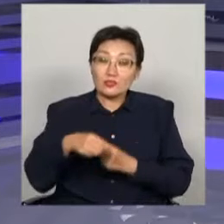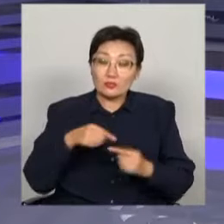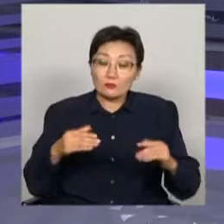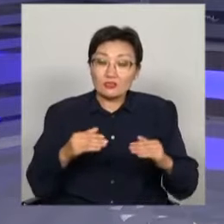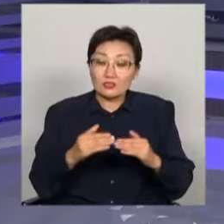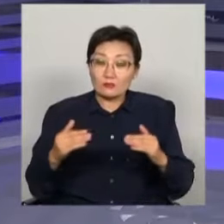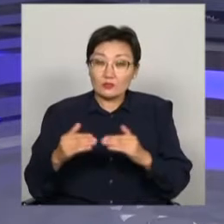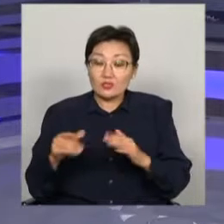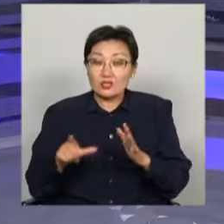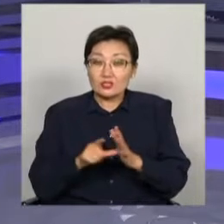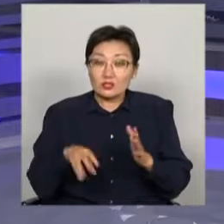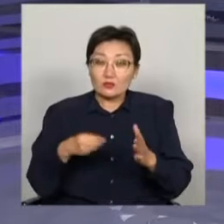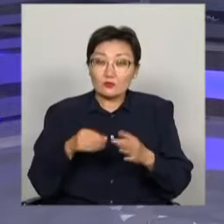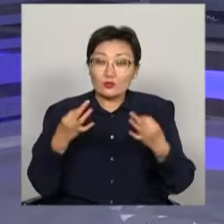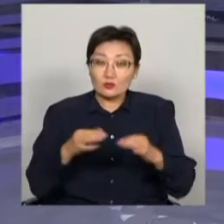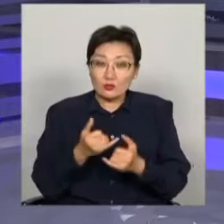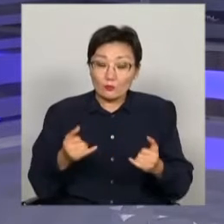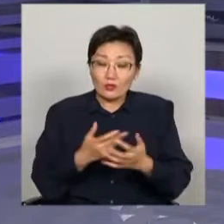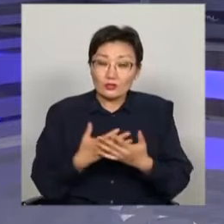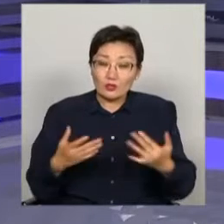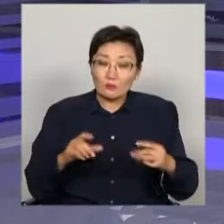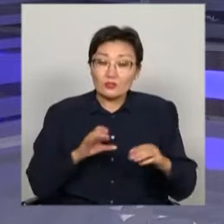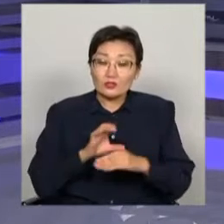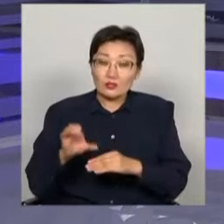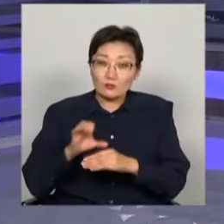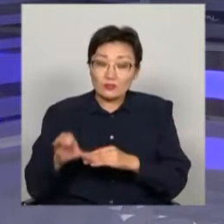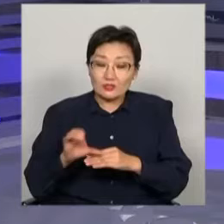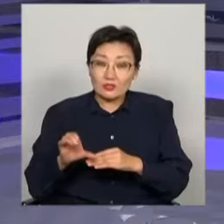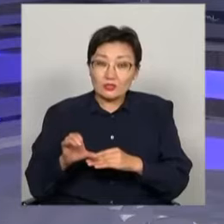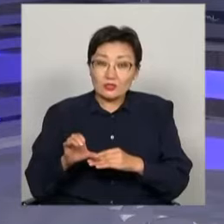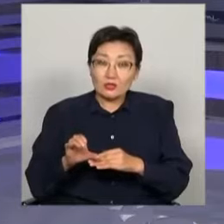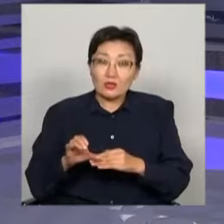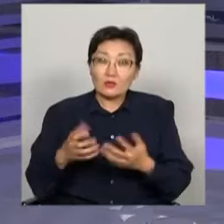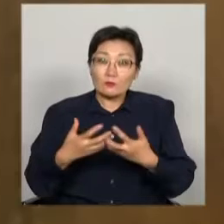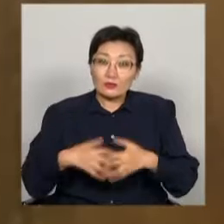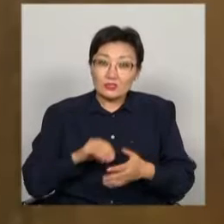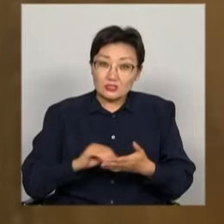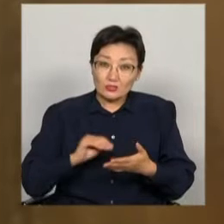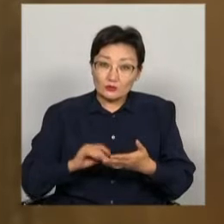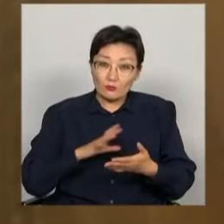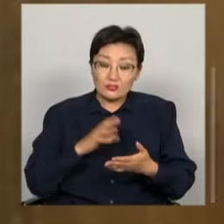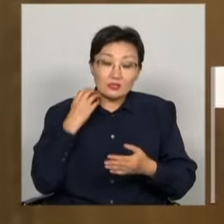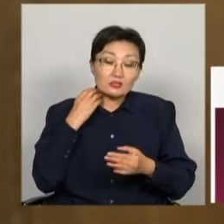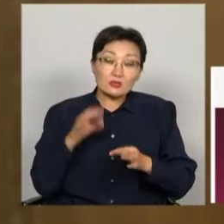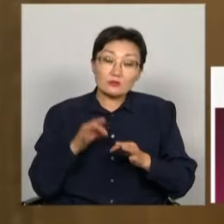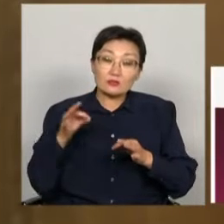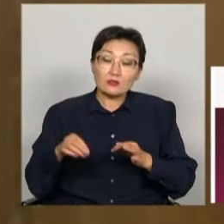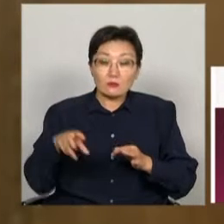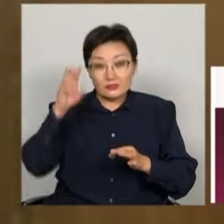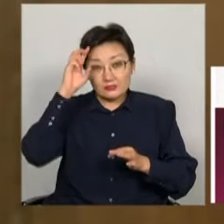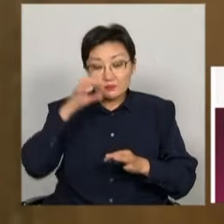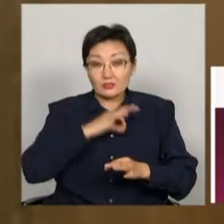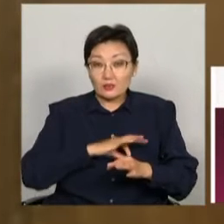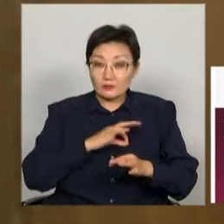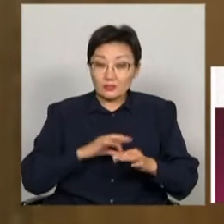нысандары салықтан жалтару үшін әртүрлі тауарларға есеп айырысқан. Қызылорда облысы бойынша мемлекеттік